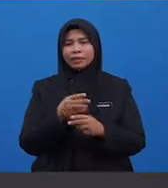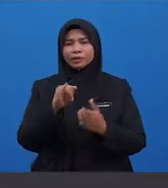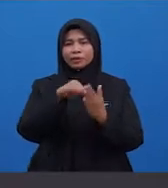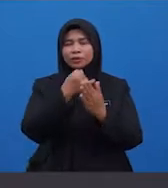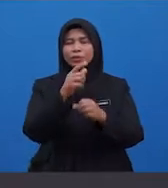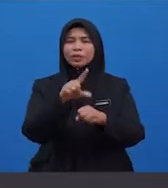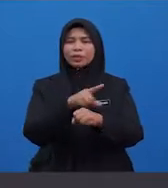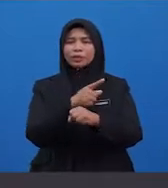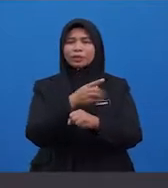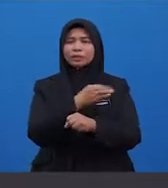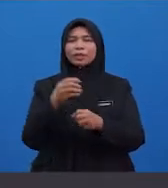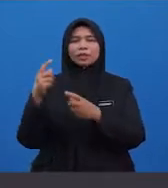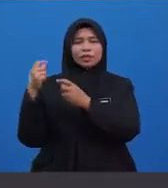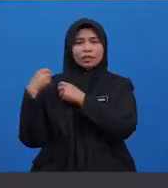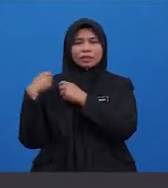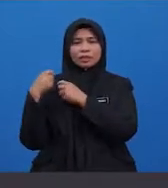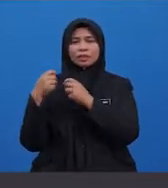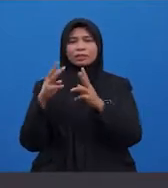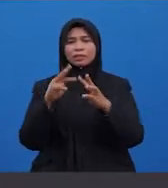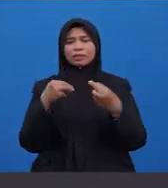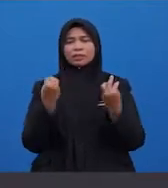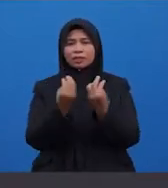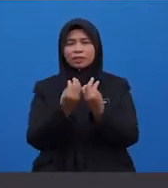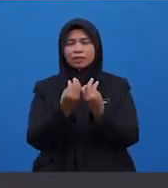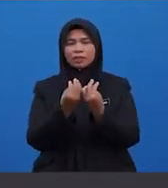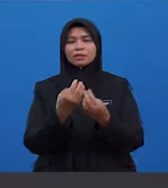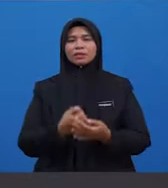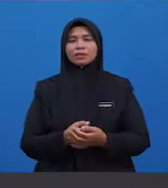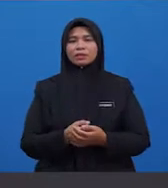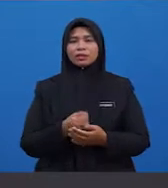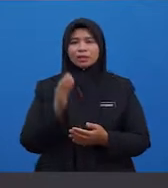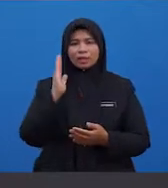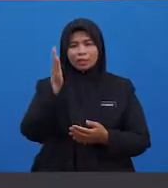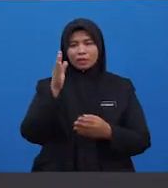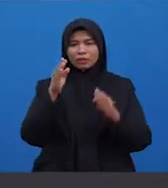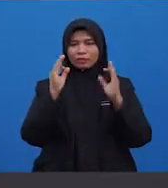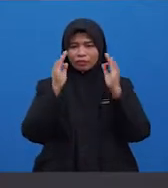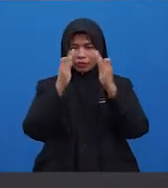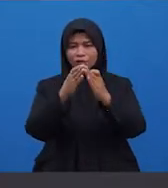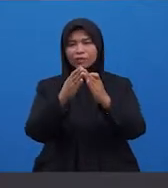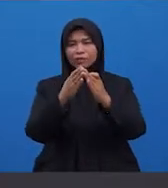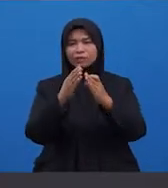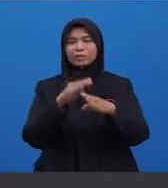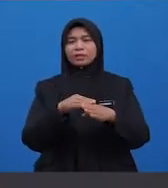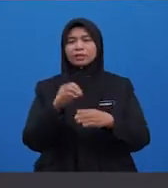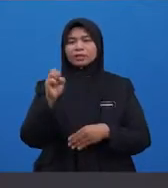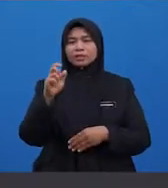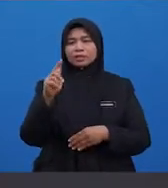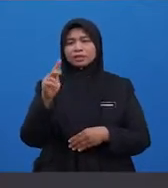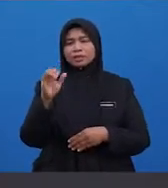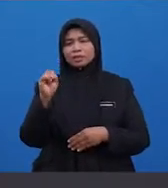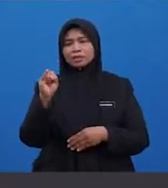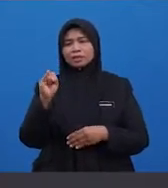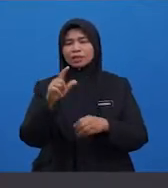jurulatih dan tanggungjawab masyarakat pada kebiasaannya akan tertumpu pada